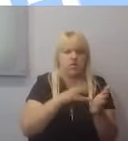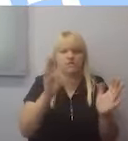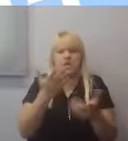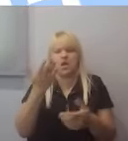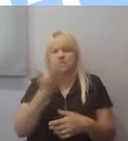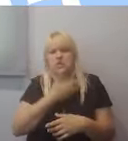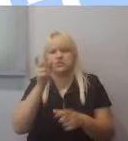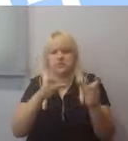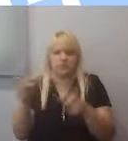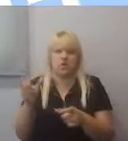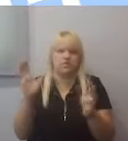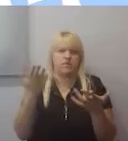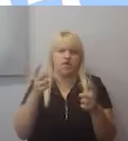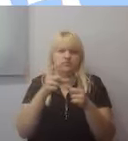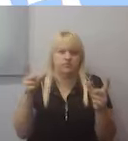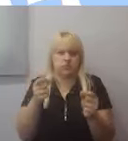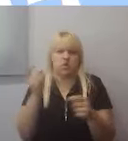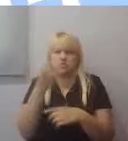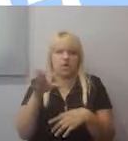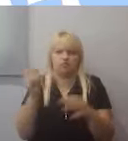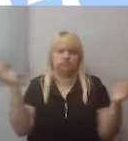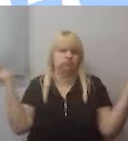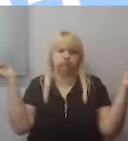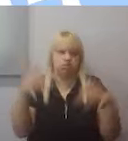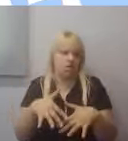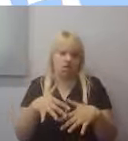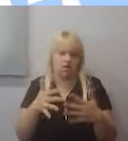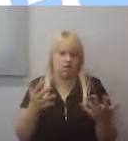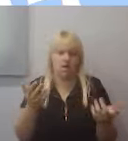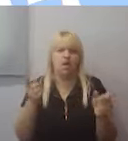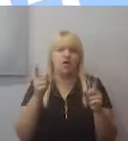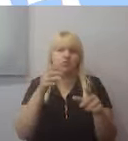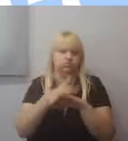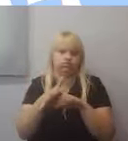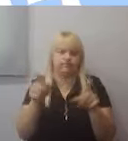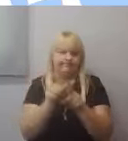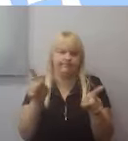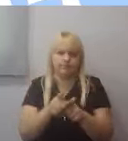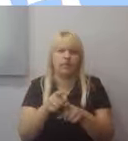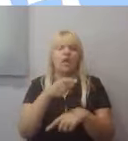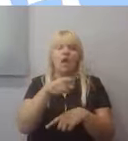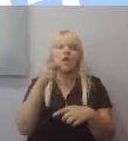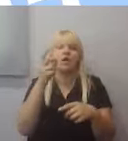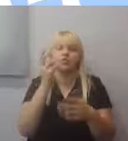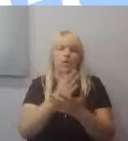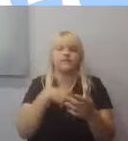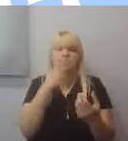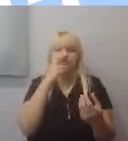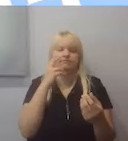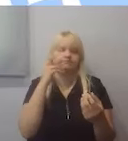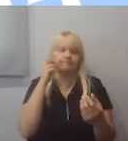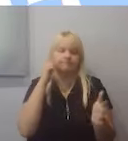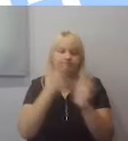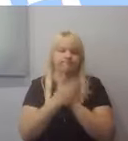arī teiksim civilpersonas ja tā kā uzbrūk tam ar to mums viennozīmīgi jārēķinās bet neskatoties uz